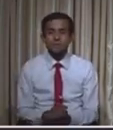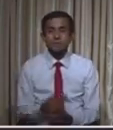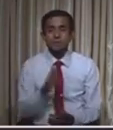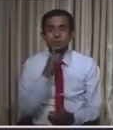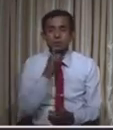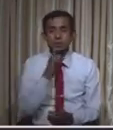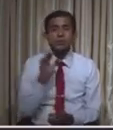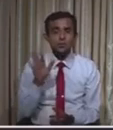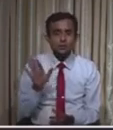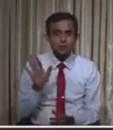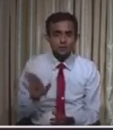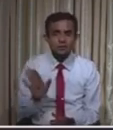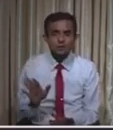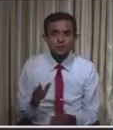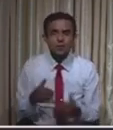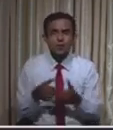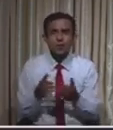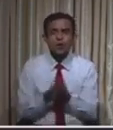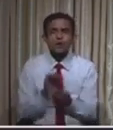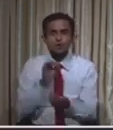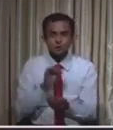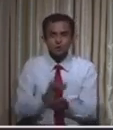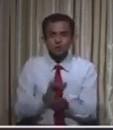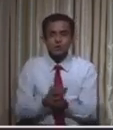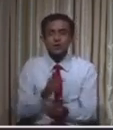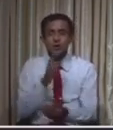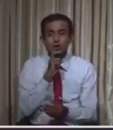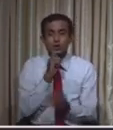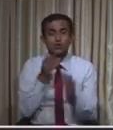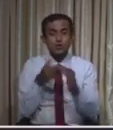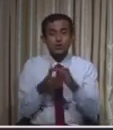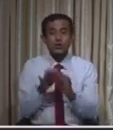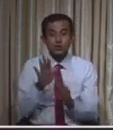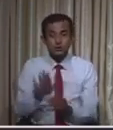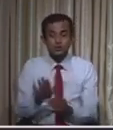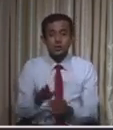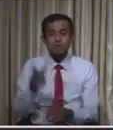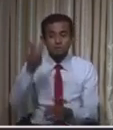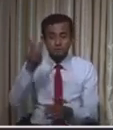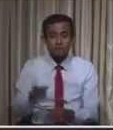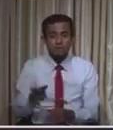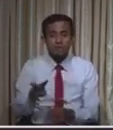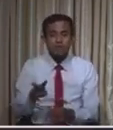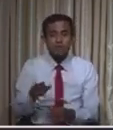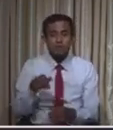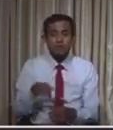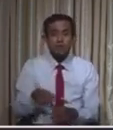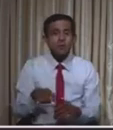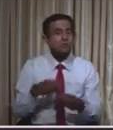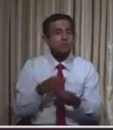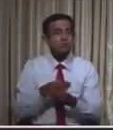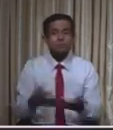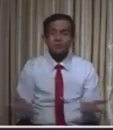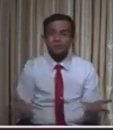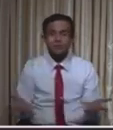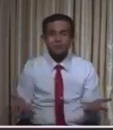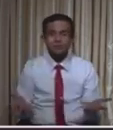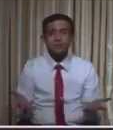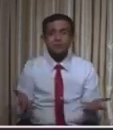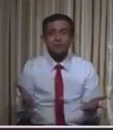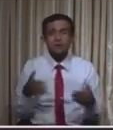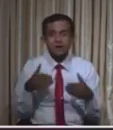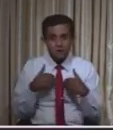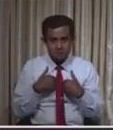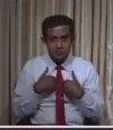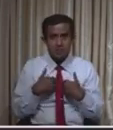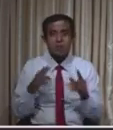අධිකරණයක තිබිය යුතු ස්වාධීනත්වය අධිකරණයක තිබිය යුතු විශ්වාසනීයත්වය කැලැසිලා යන තත්ත්වයක තමයි අපිට